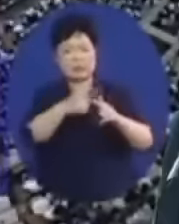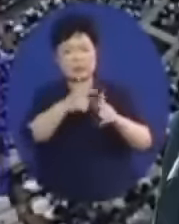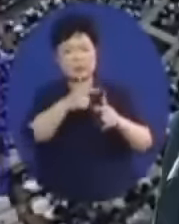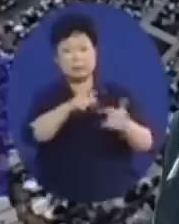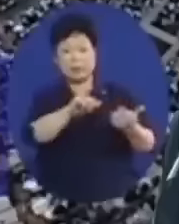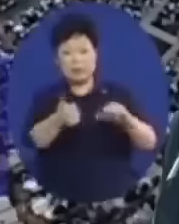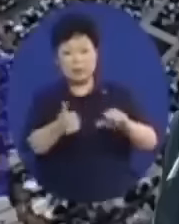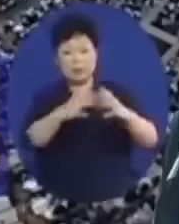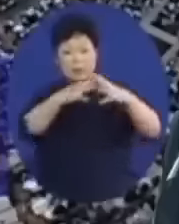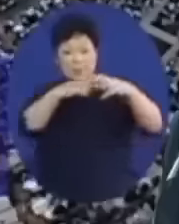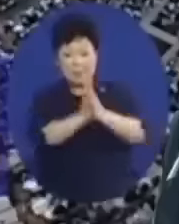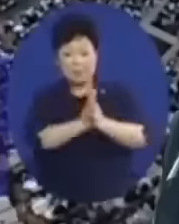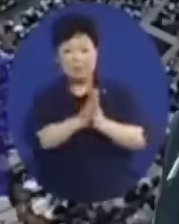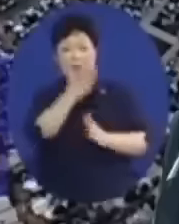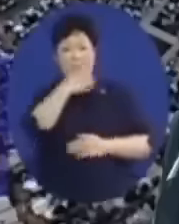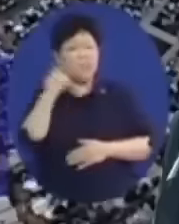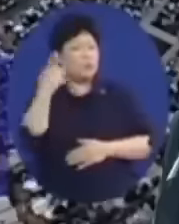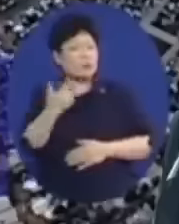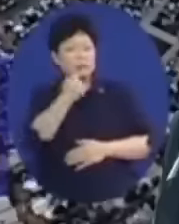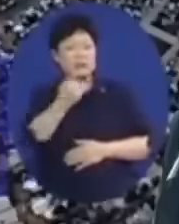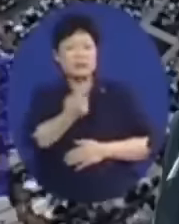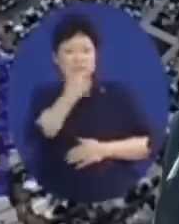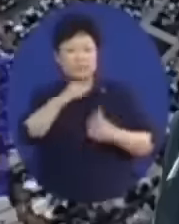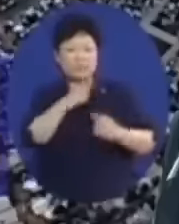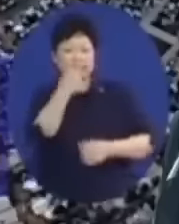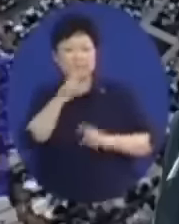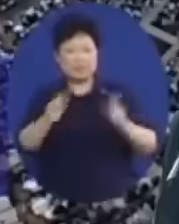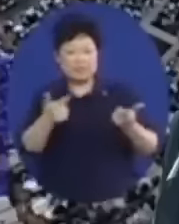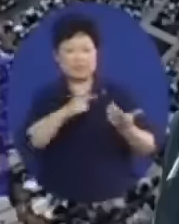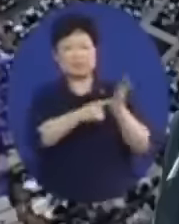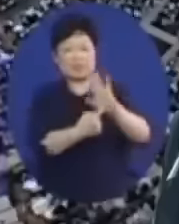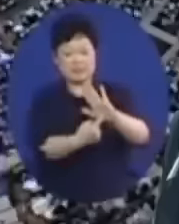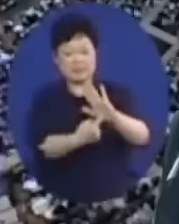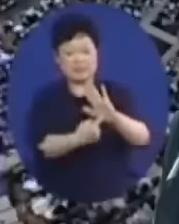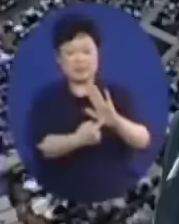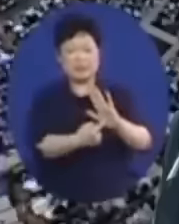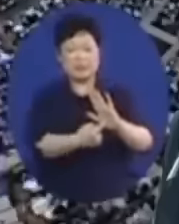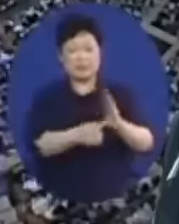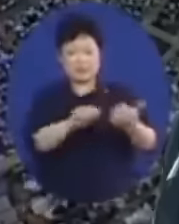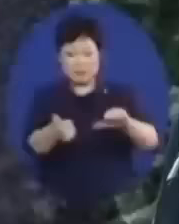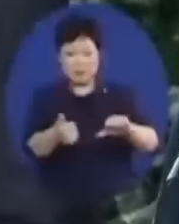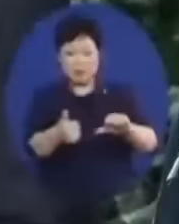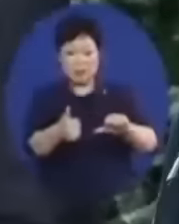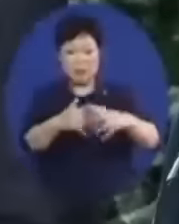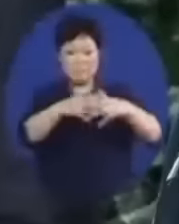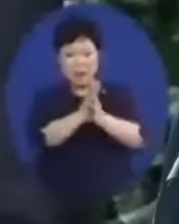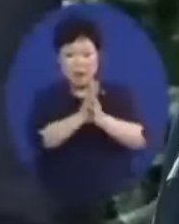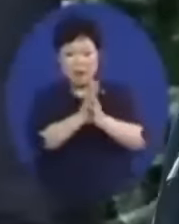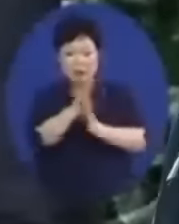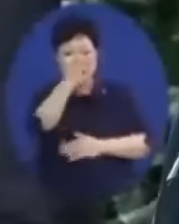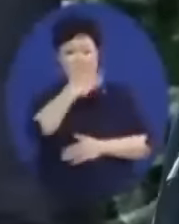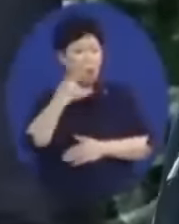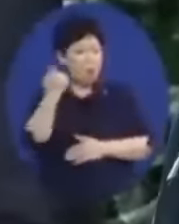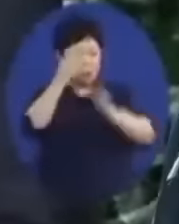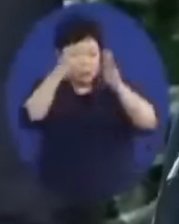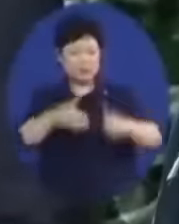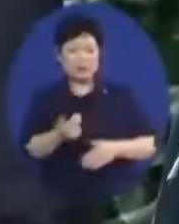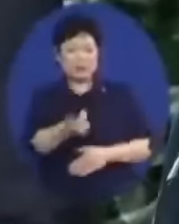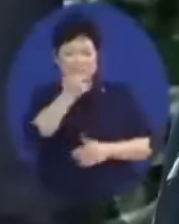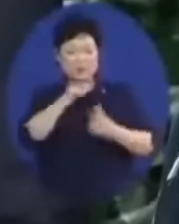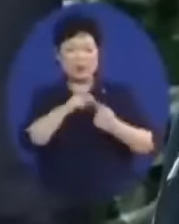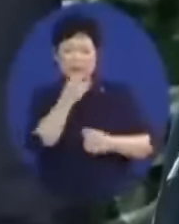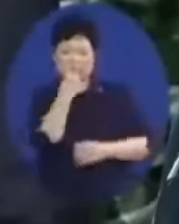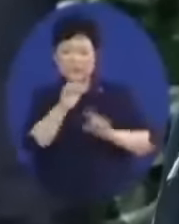패하시고 복음으로서 생명과 썩지 아니할 것을 드러내신지라. 사망을 패하시고 복음을 통해서 생명과